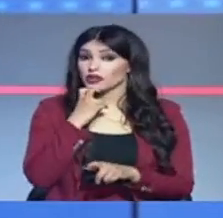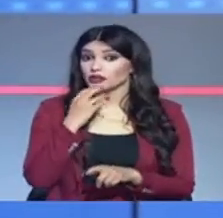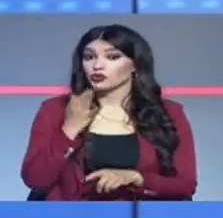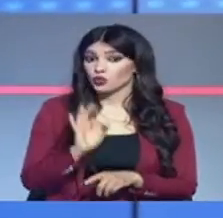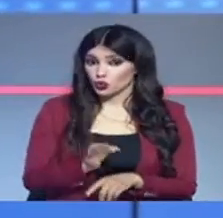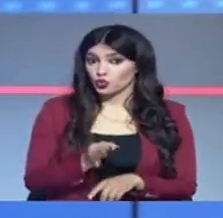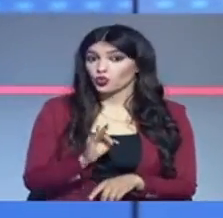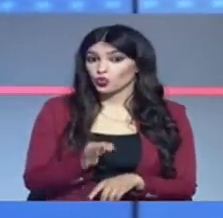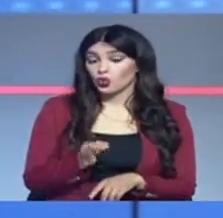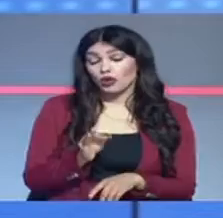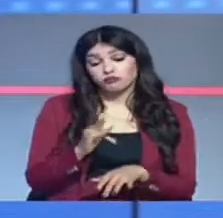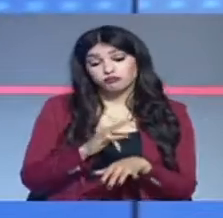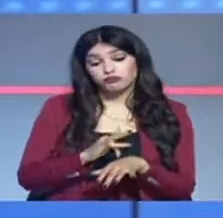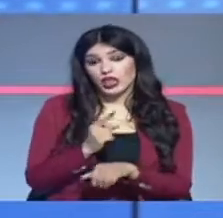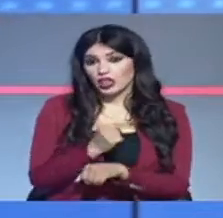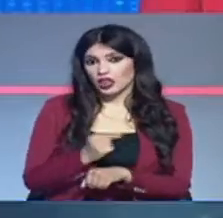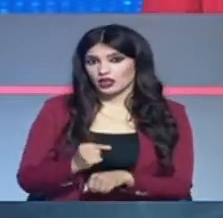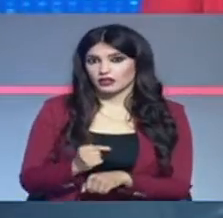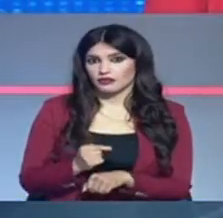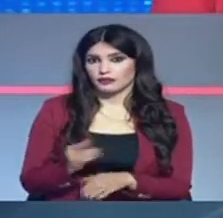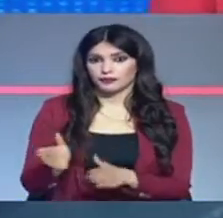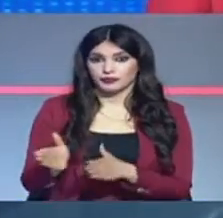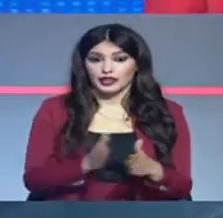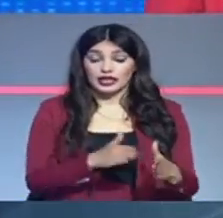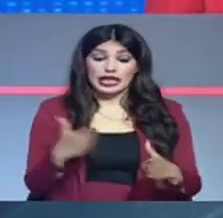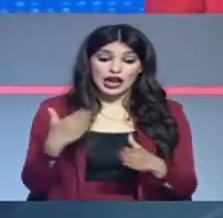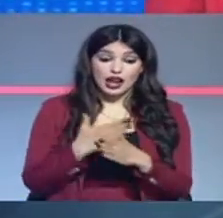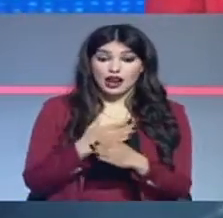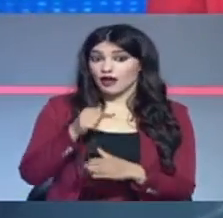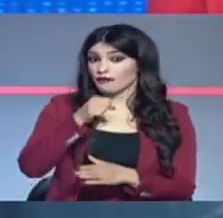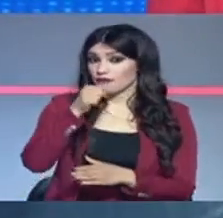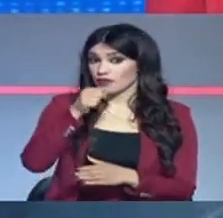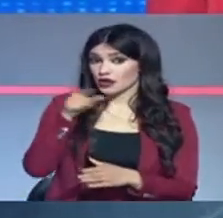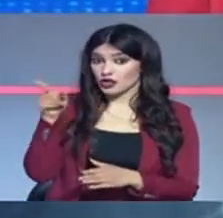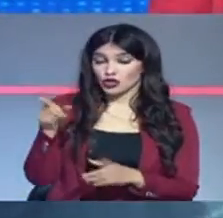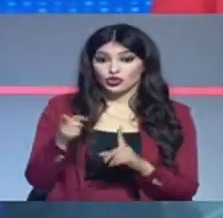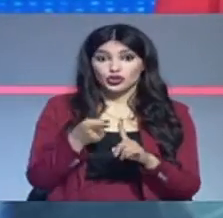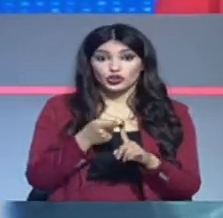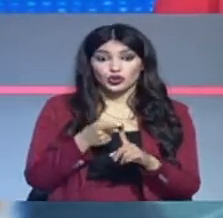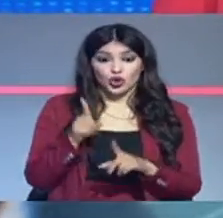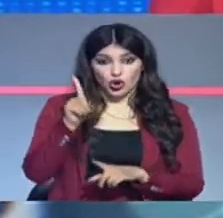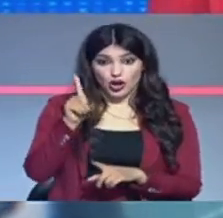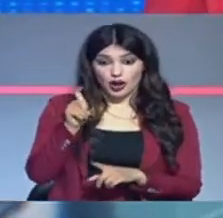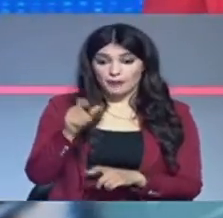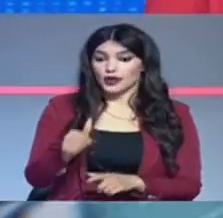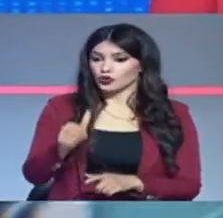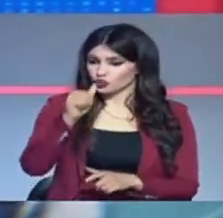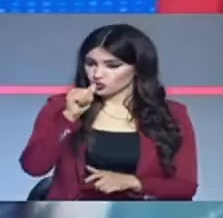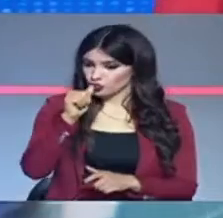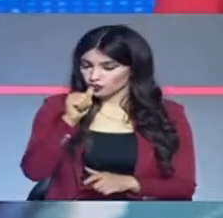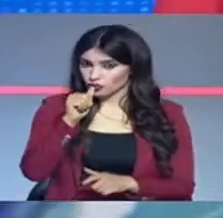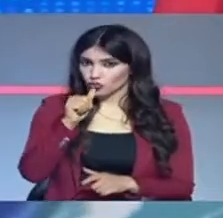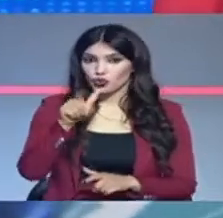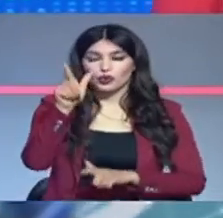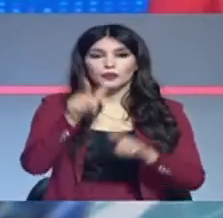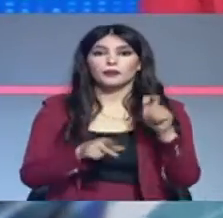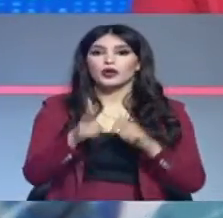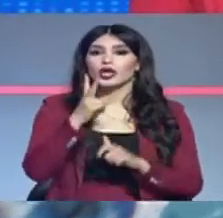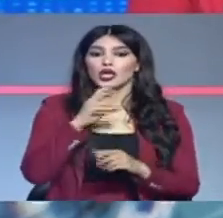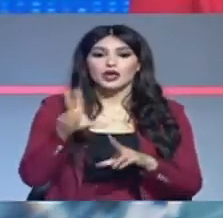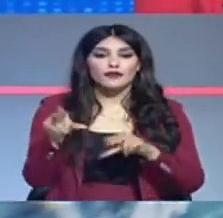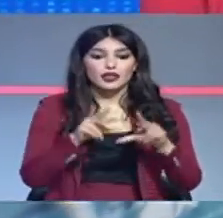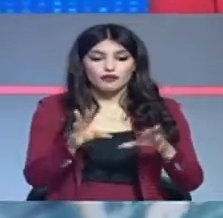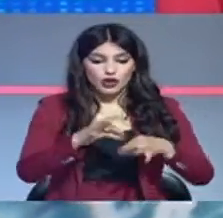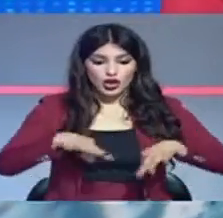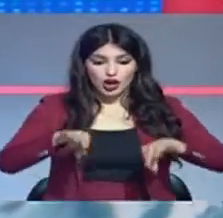اه بشكل كبير انتم الان المعلومه اخر انه عاد انه الماء هذا الذي يوجد الشرب للتونسيين حتى الاراضي